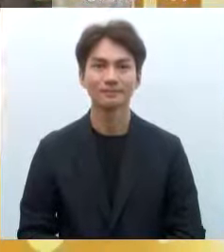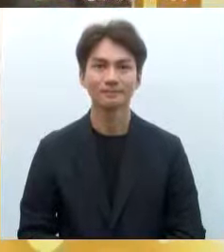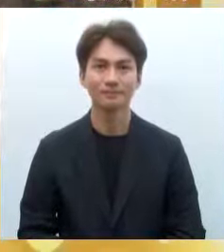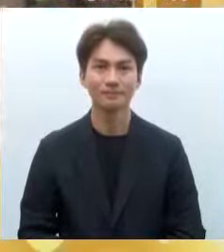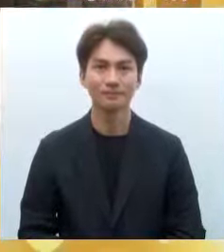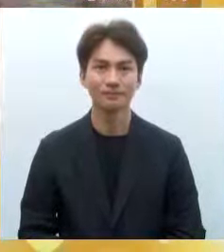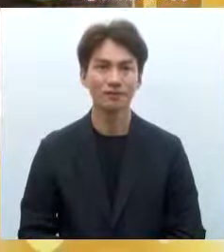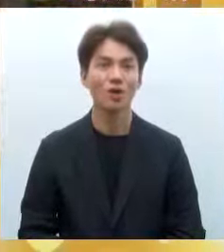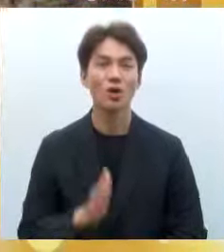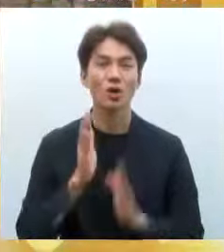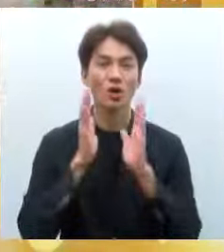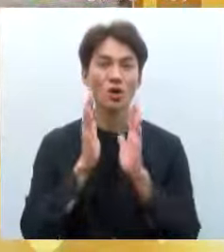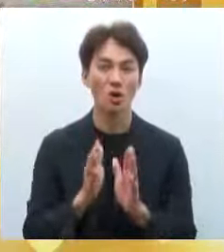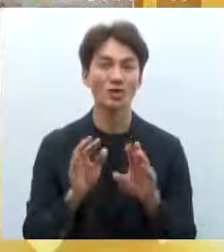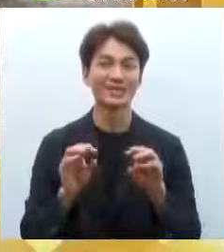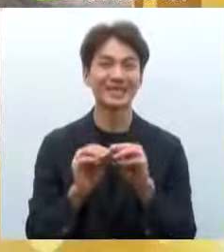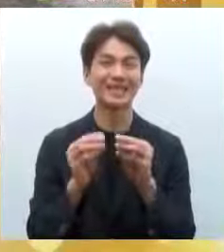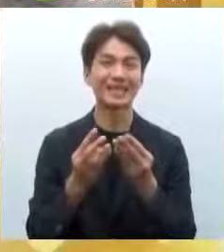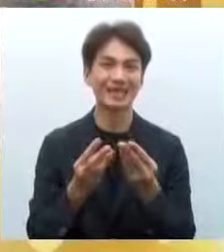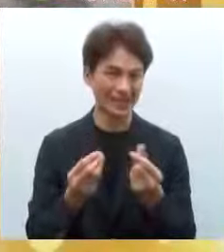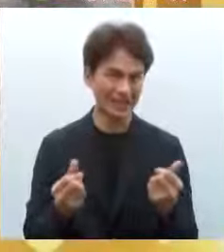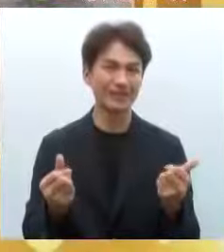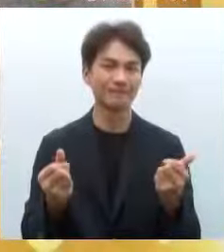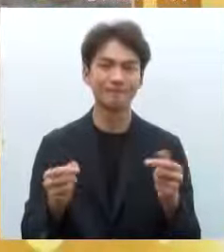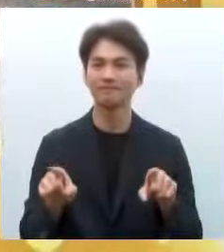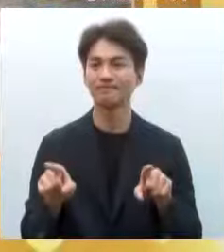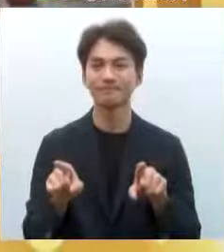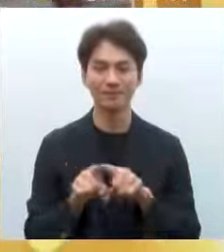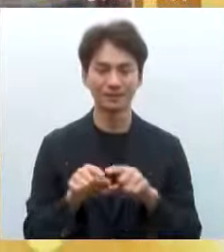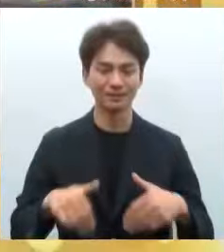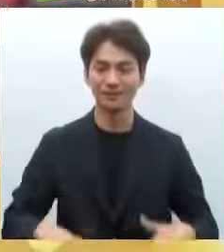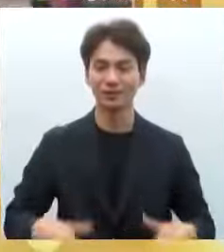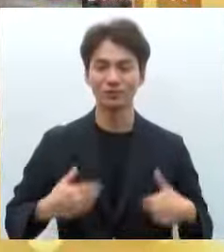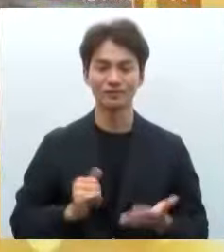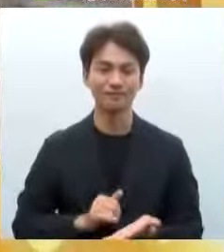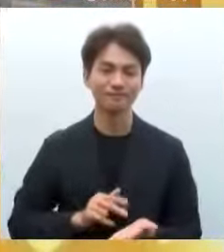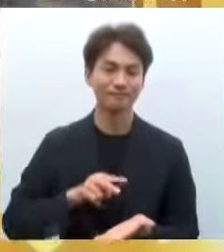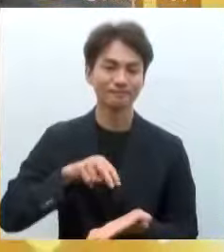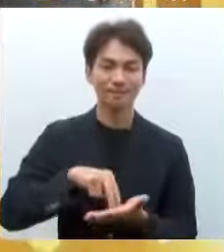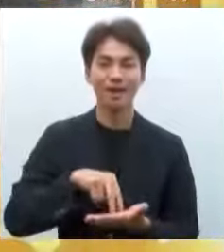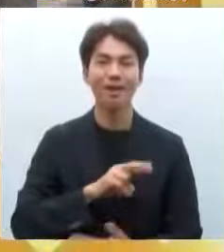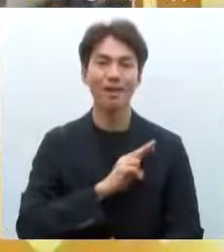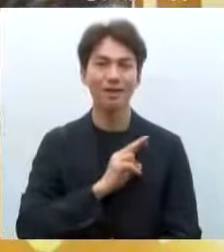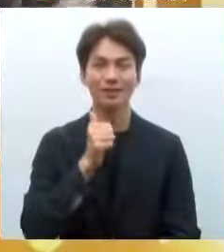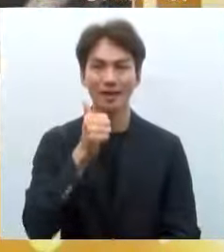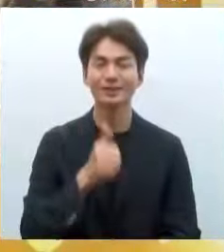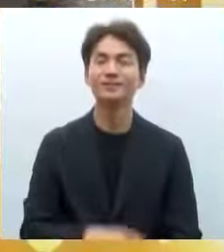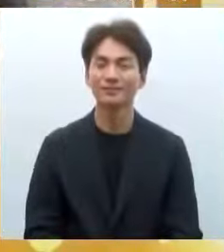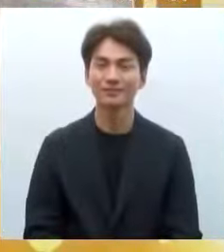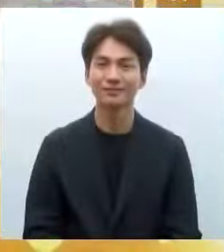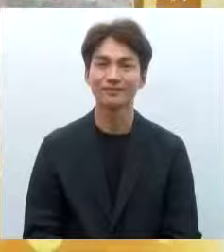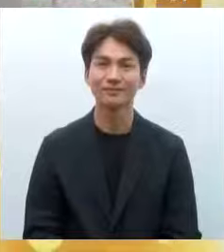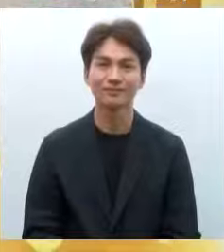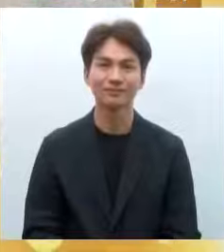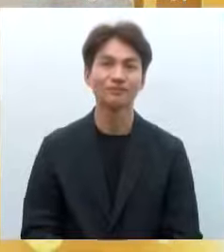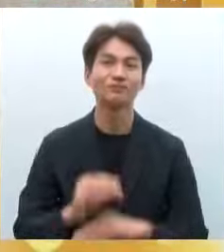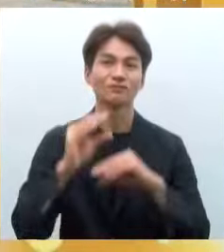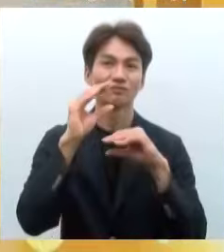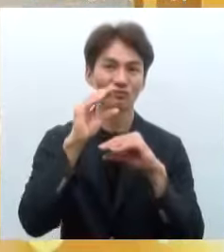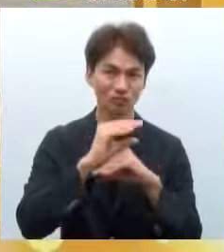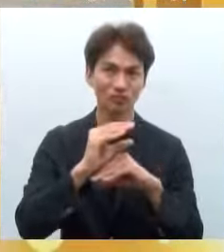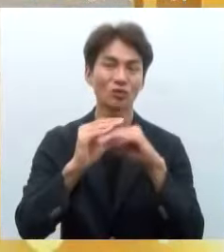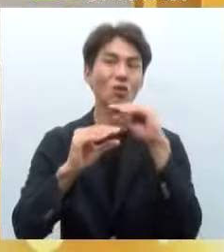ติดดิน เพราะว่าเขาสามารถพึ่งพาตัวเองได้นั่นเองนะครับ ฐานโครงการอนุรักษ์และพัฒ